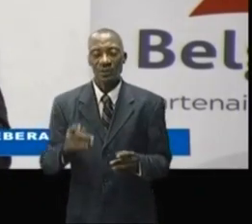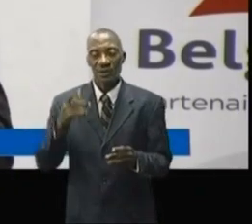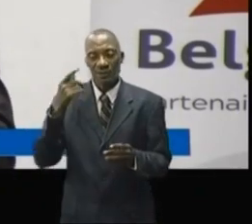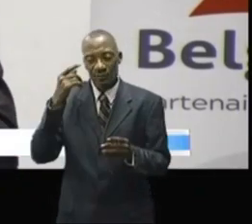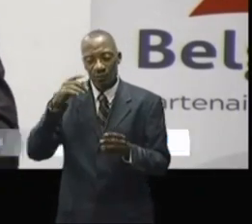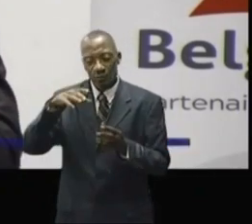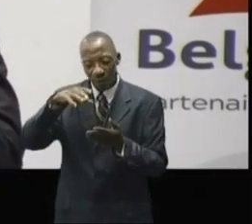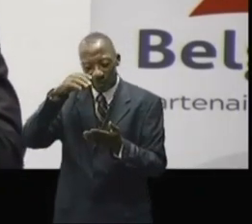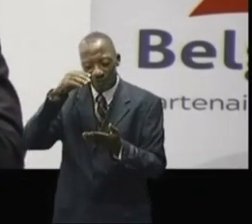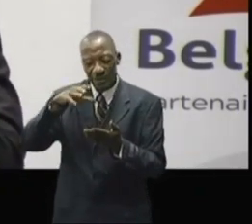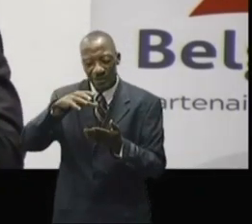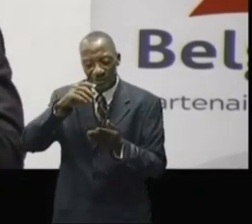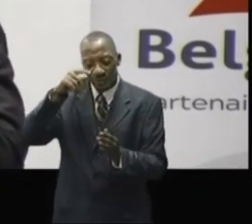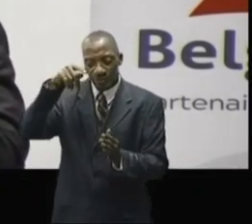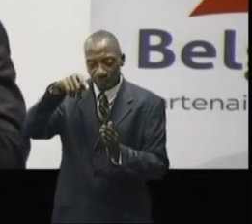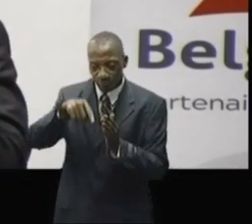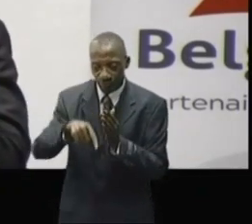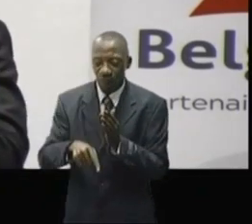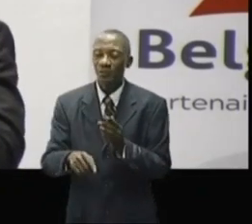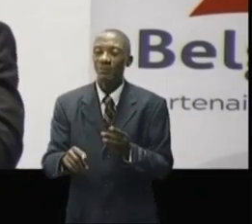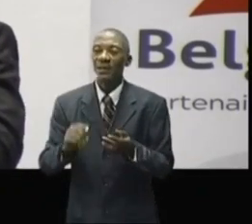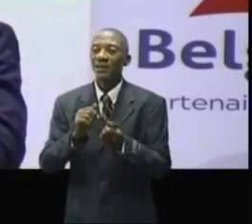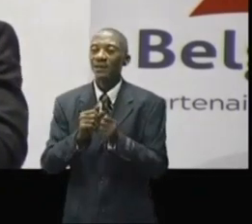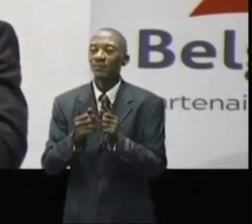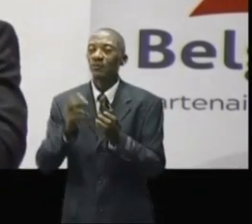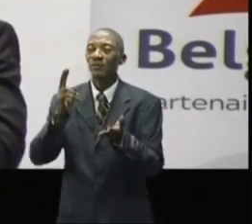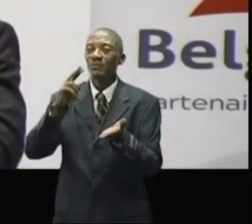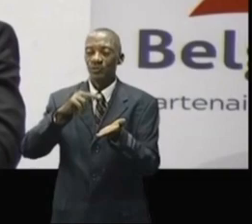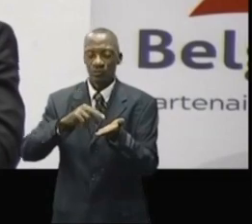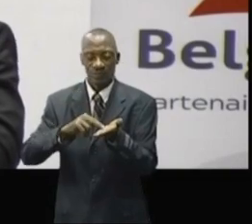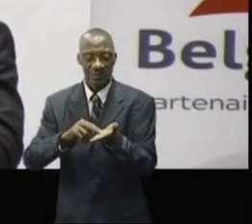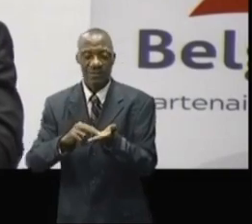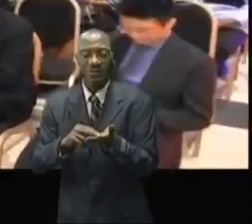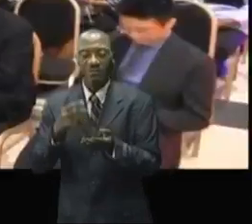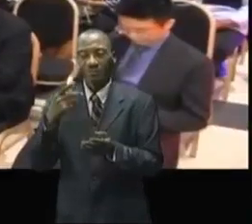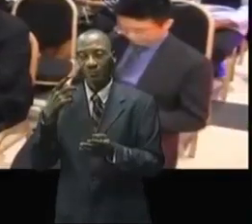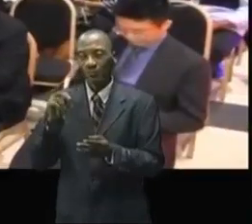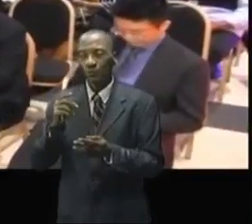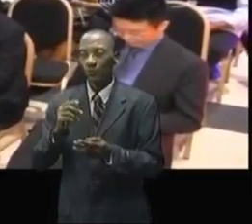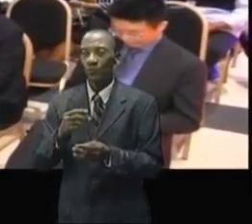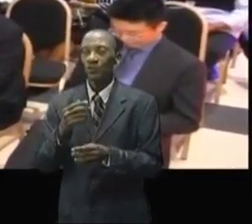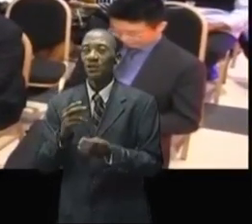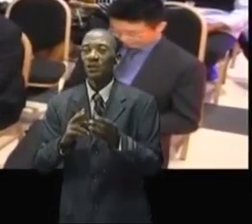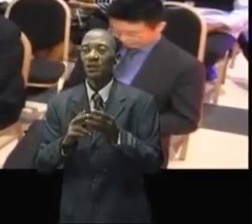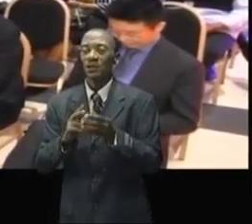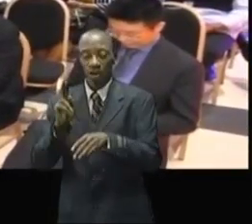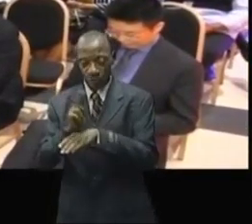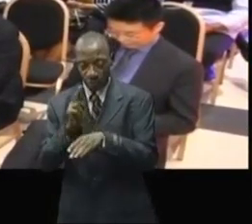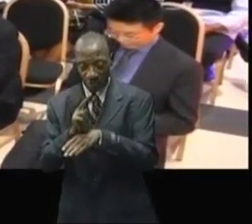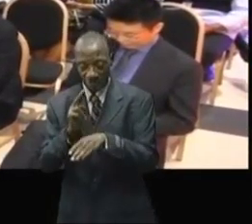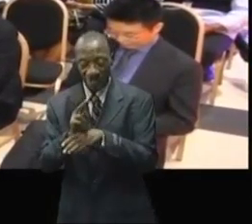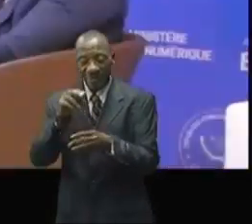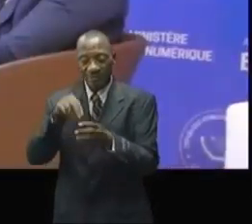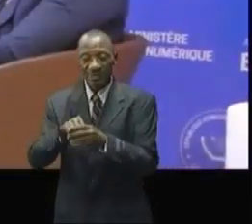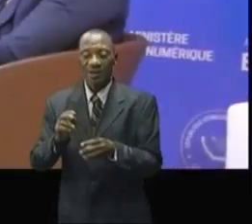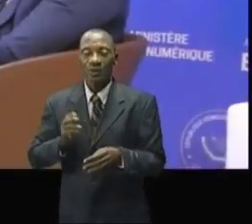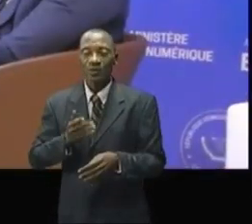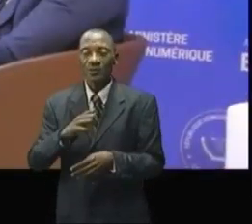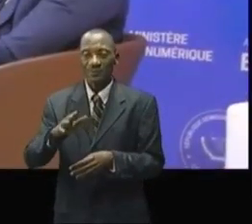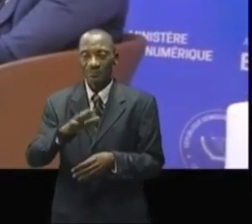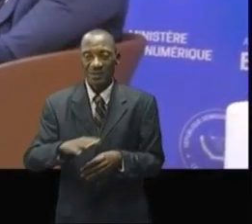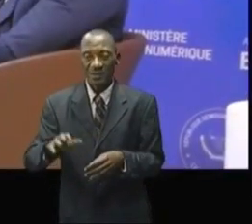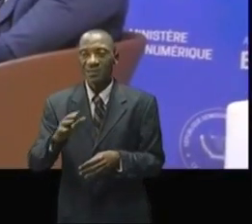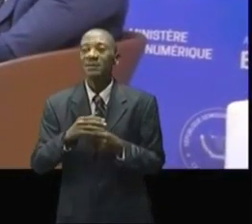caractère personnel ou la question de la signature électronique. À l'issue de cette cérémonie, le ministre du numérique a